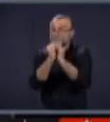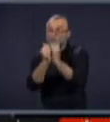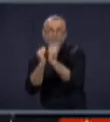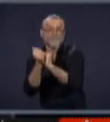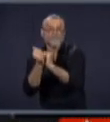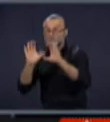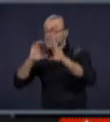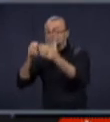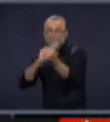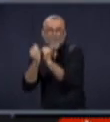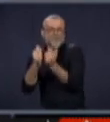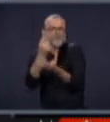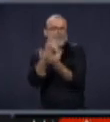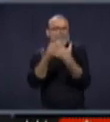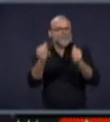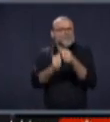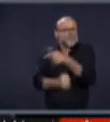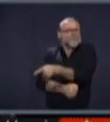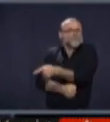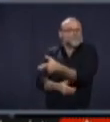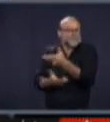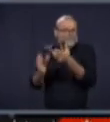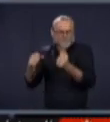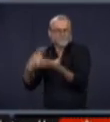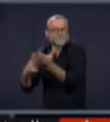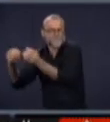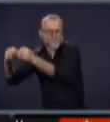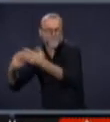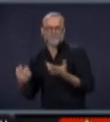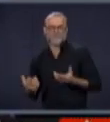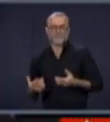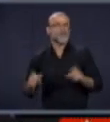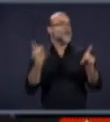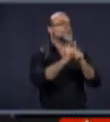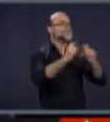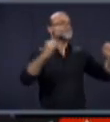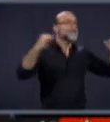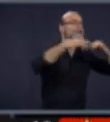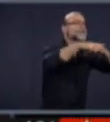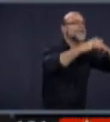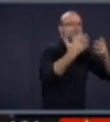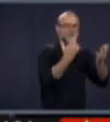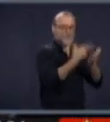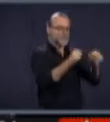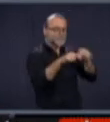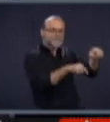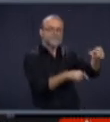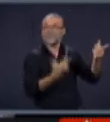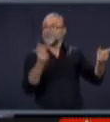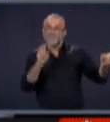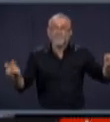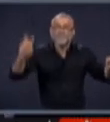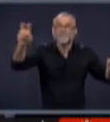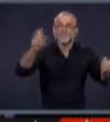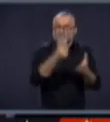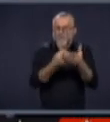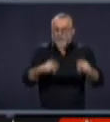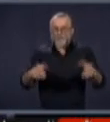pour les sports d'équipe, qu'est-ce qui arrivera pour les restaurants, pour les rassemblements, pour